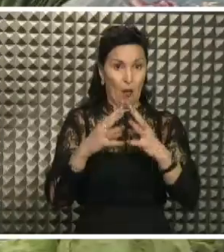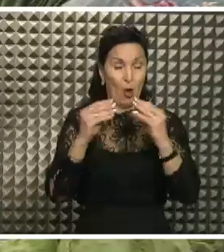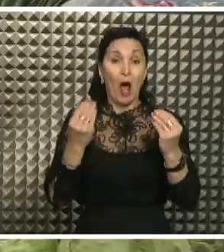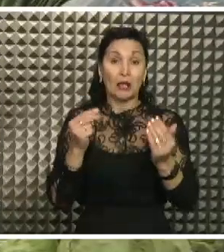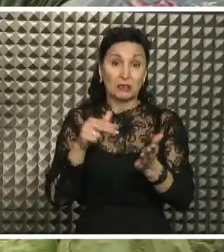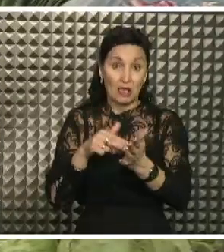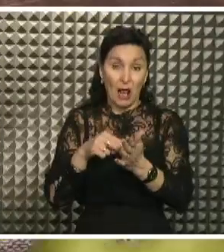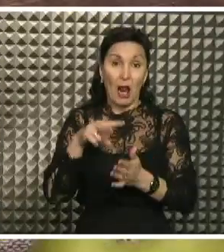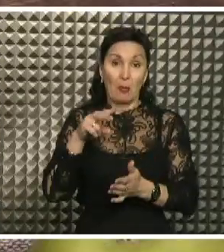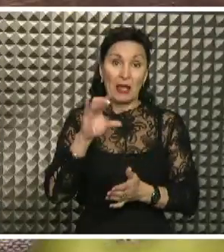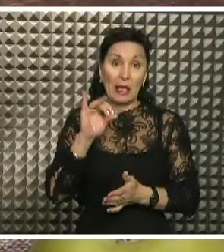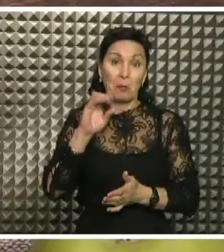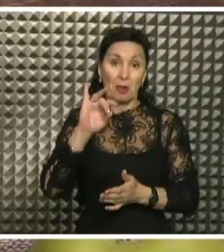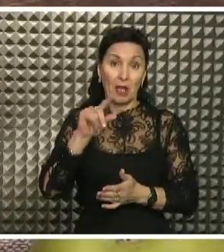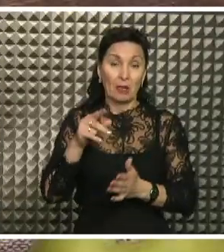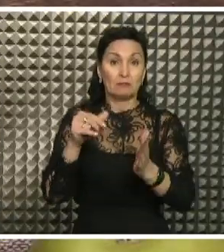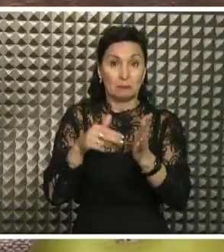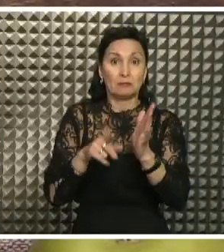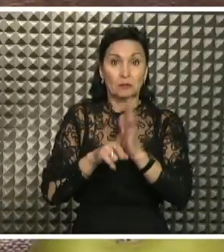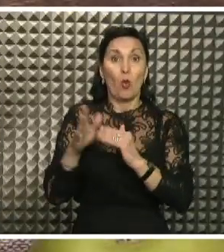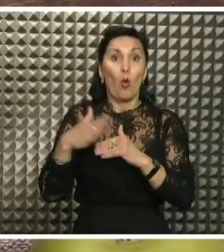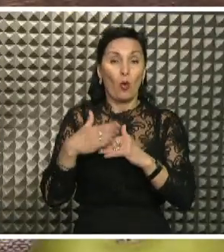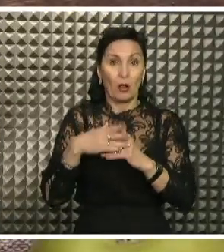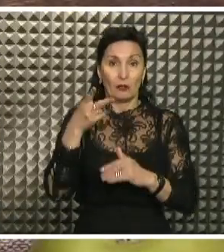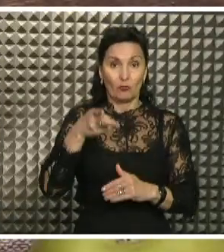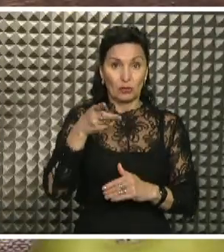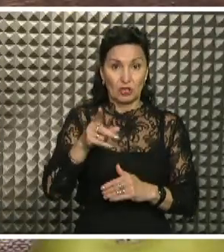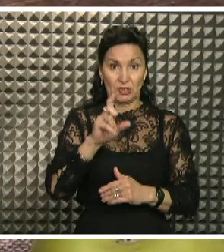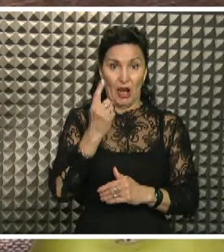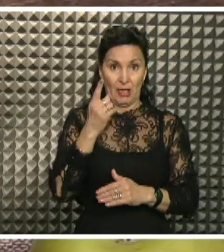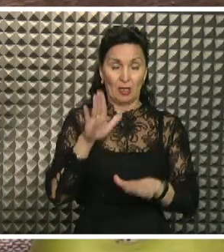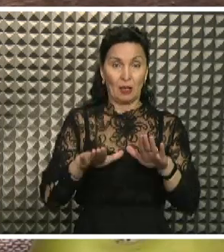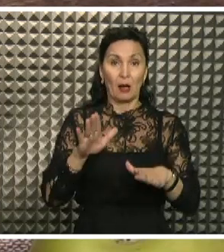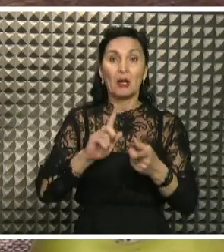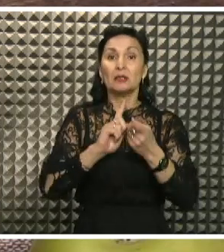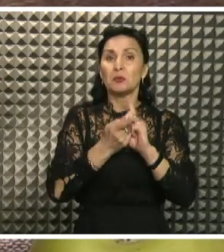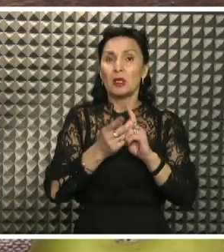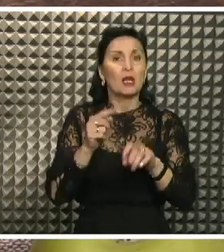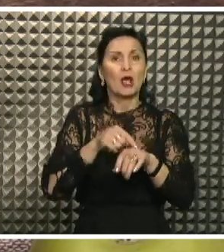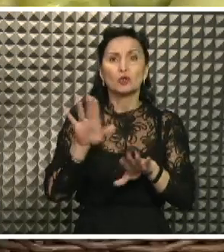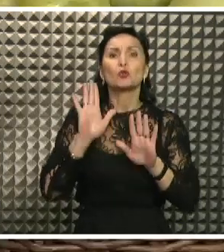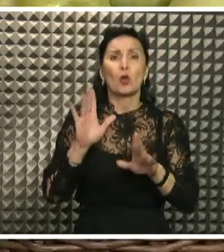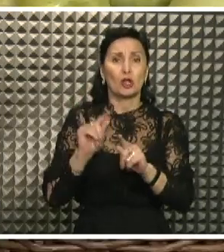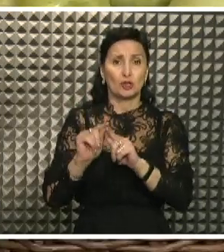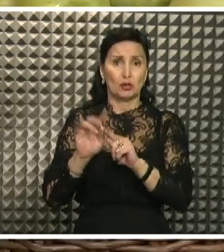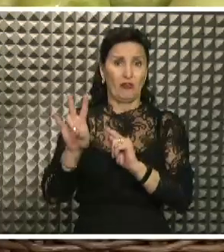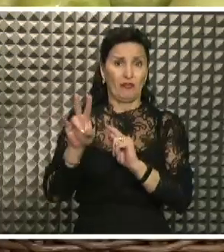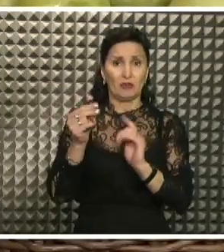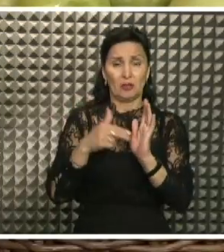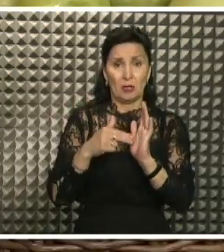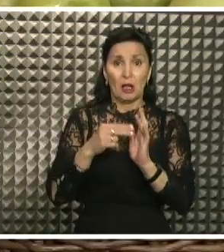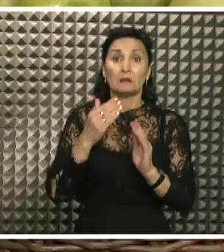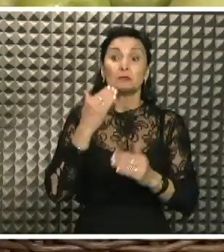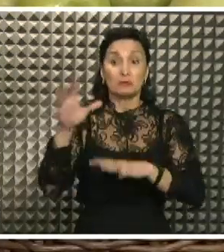имбиря пару недель назад достигла рекордной суммы – около 2000 за килограмм. Изменения не коснулись только чеснока. Спрос на него